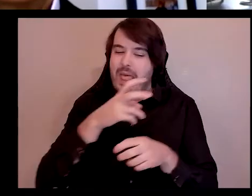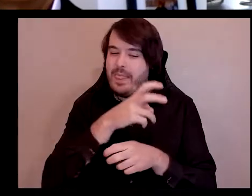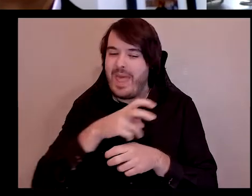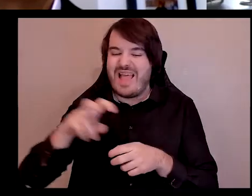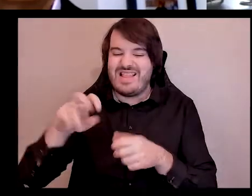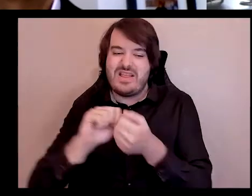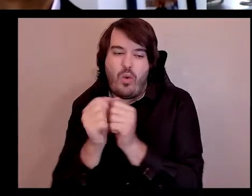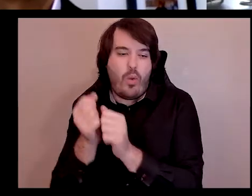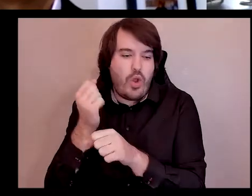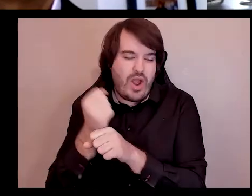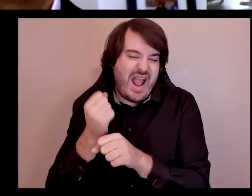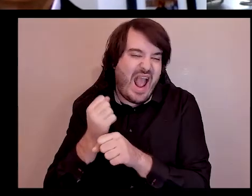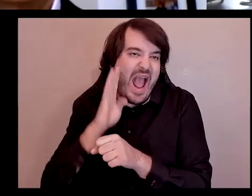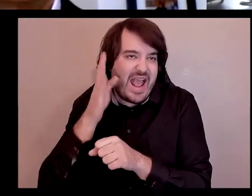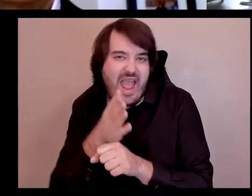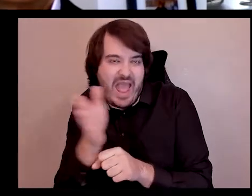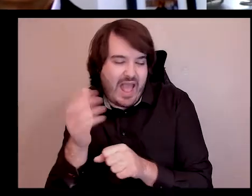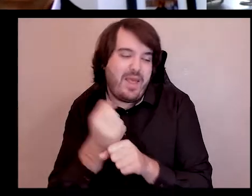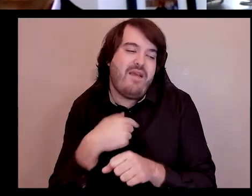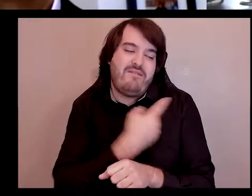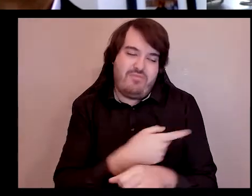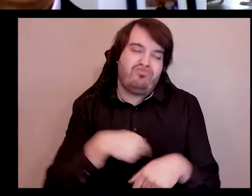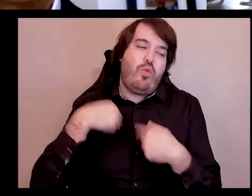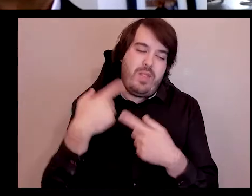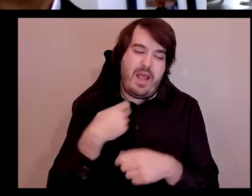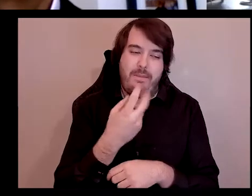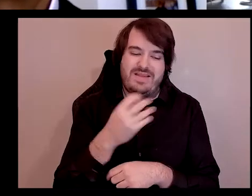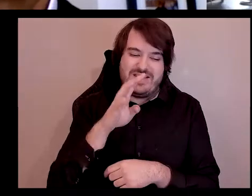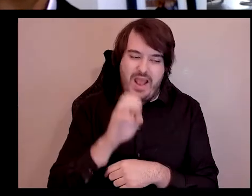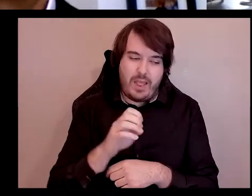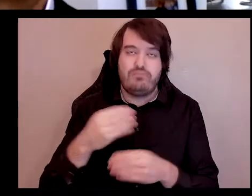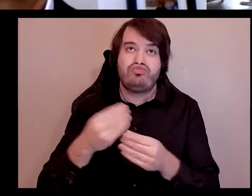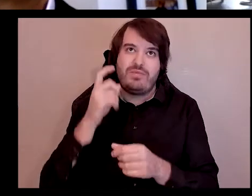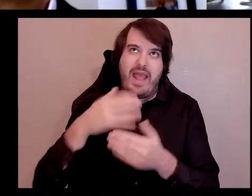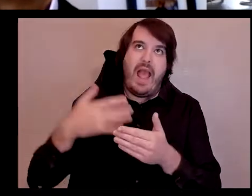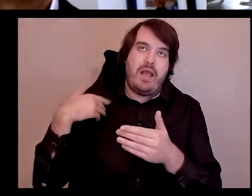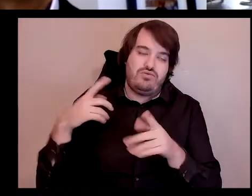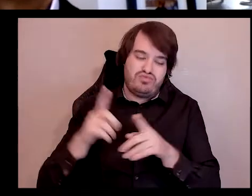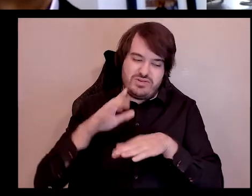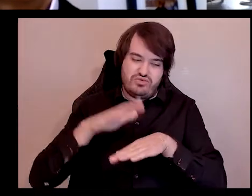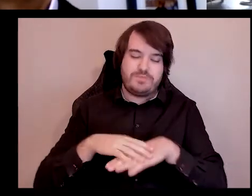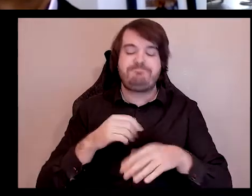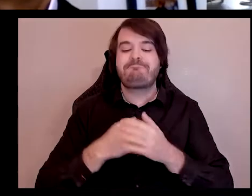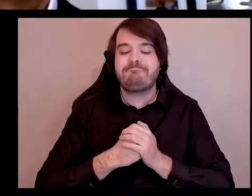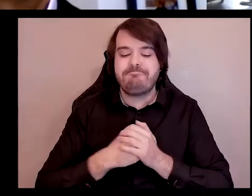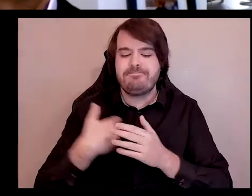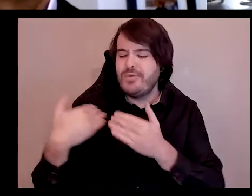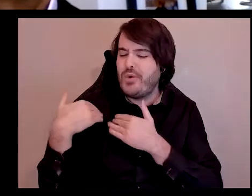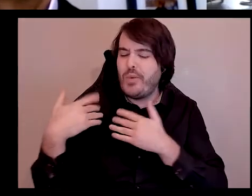Alors, j'évolue chez Midi 40 depuis déjà une douzaine d'années, en plus d'un bagage qui existait au préalable. Alors, j'ai comme